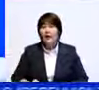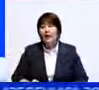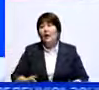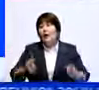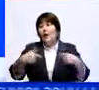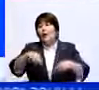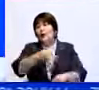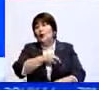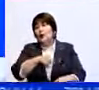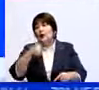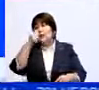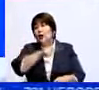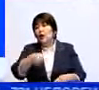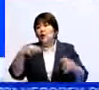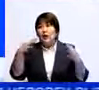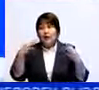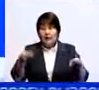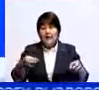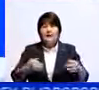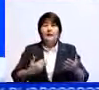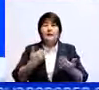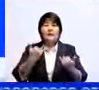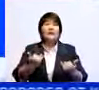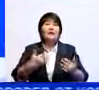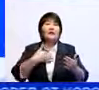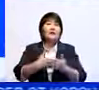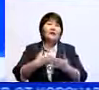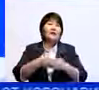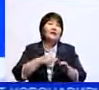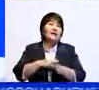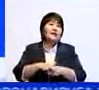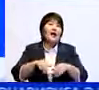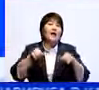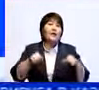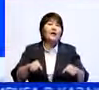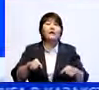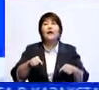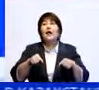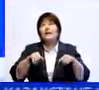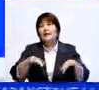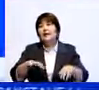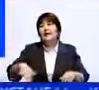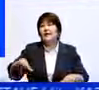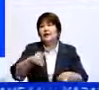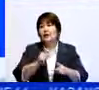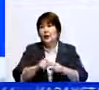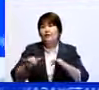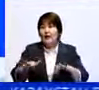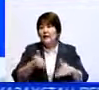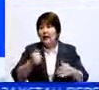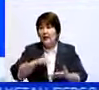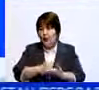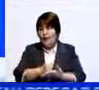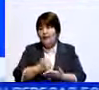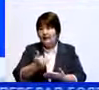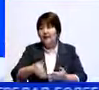Органы юстиции за годы независимости внесли существенный вклад в совершенствование правовой политики страны. Словом и делом они